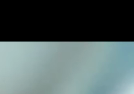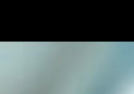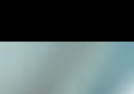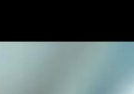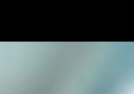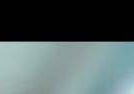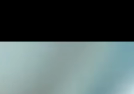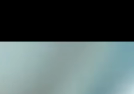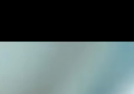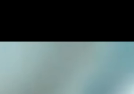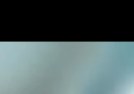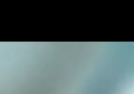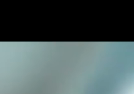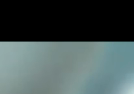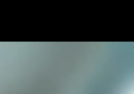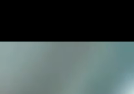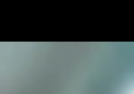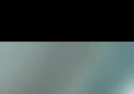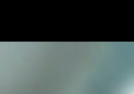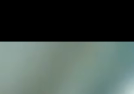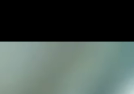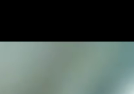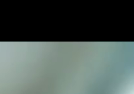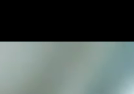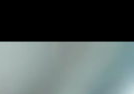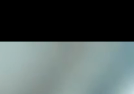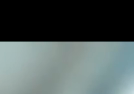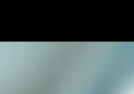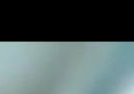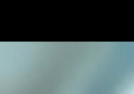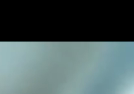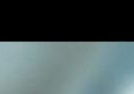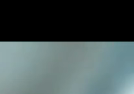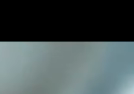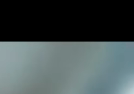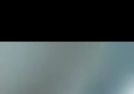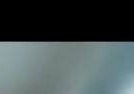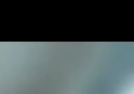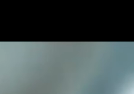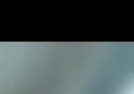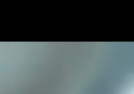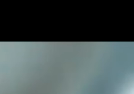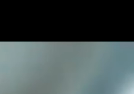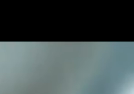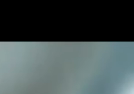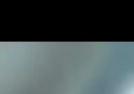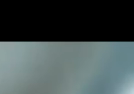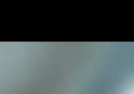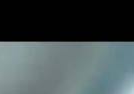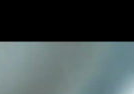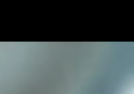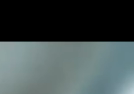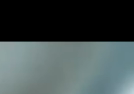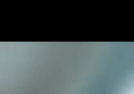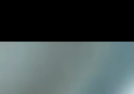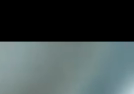tilgjengelighetsdirektivet og snakker om websider og apper I forhold til offentlig sektor. Så er det da en sånn at vi kan